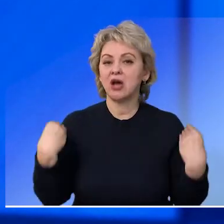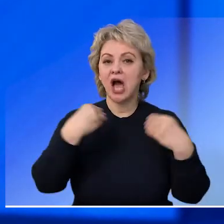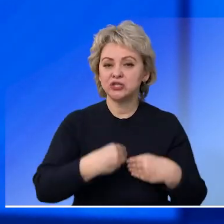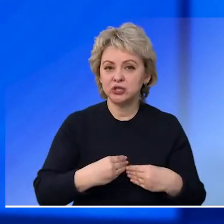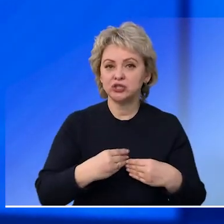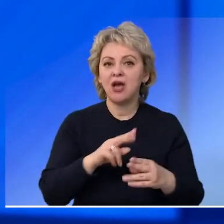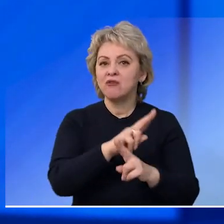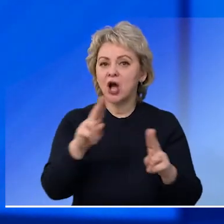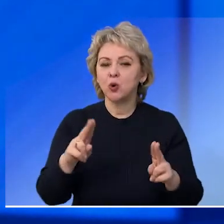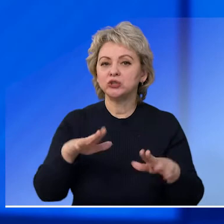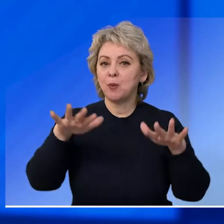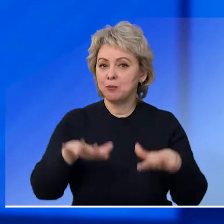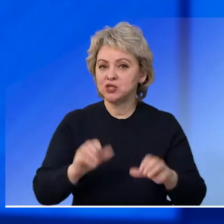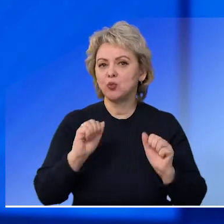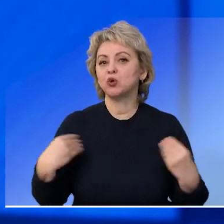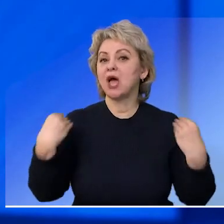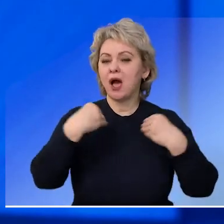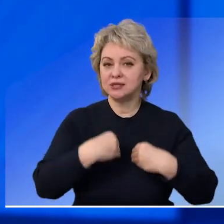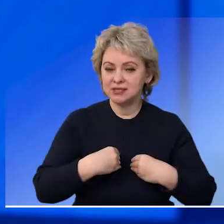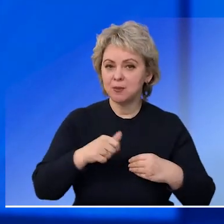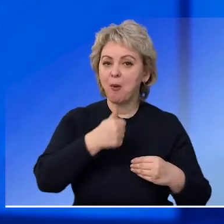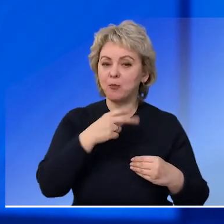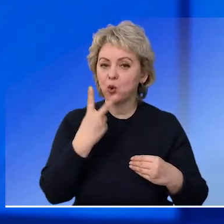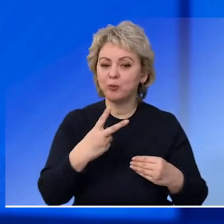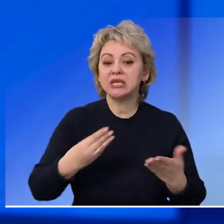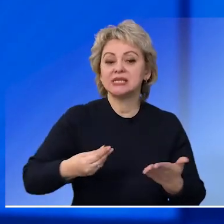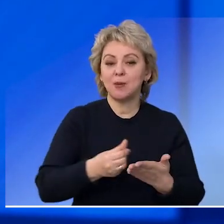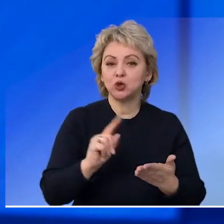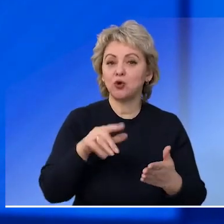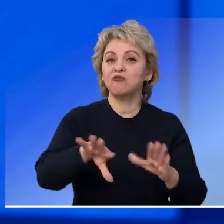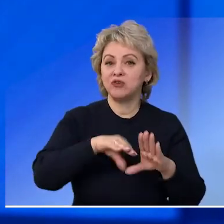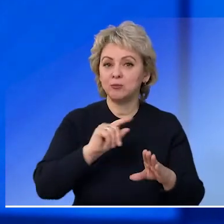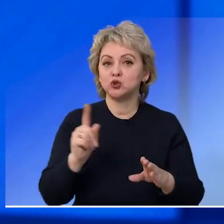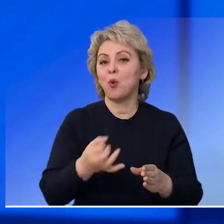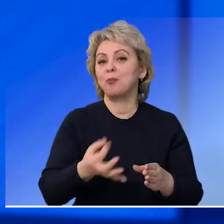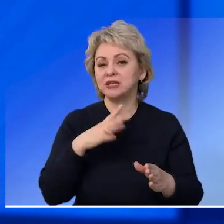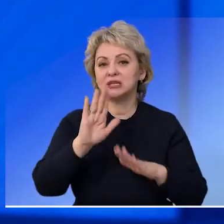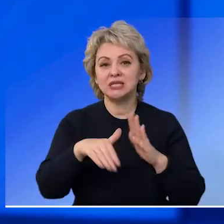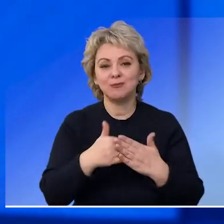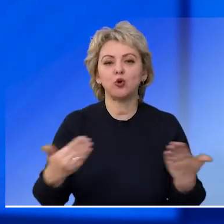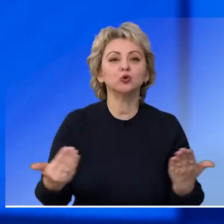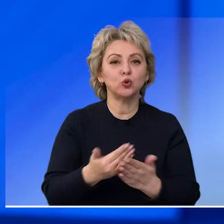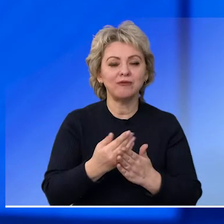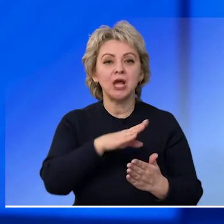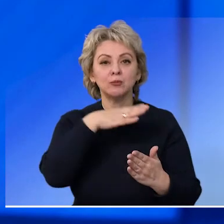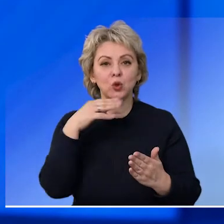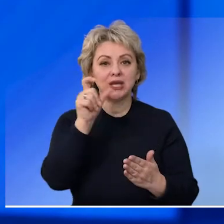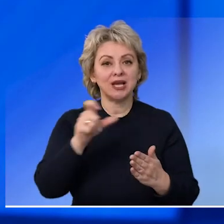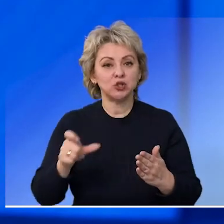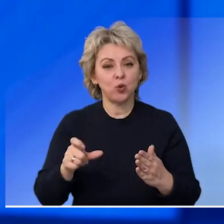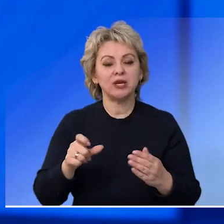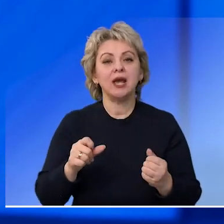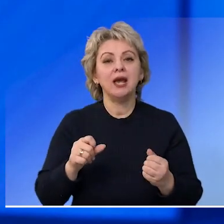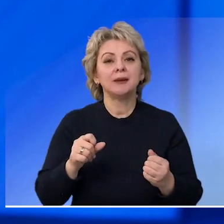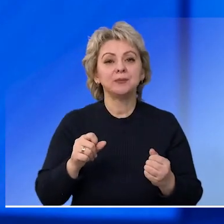видов одежды в какой-то пункт, где можно померить и заплатить за то, что тебе понравилось, до сих пор в новинку для многих